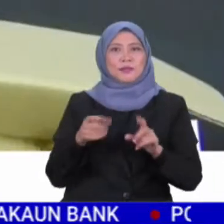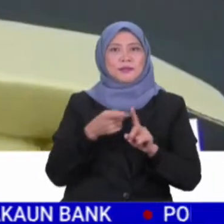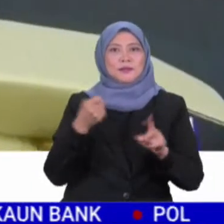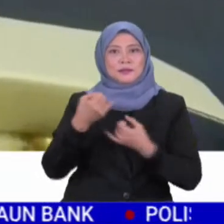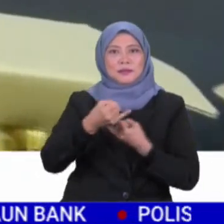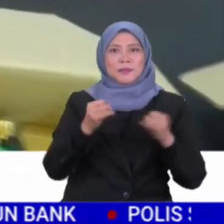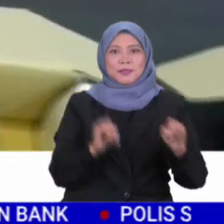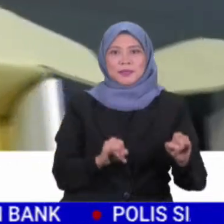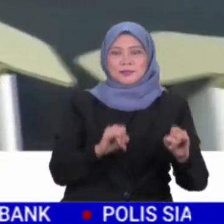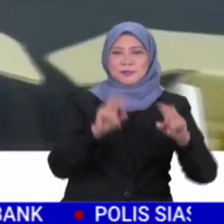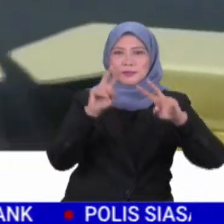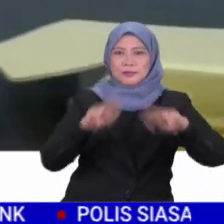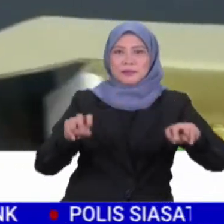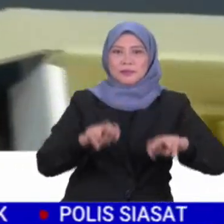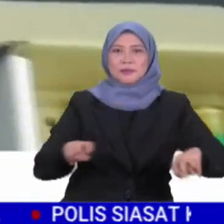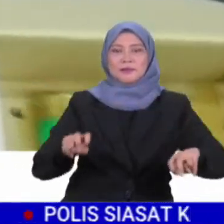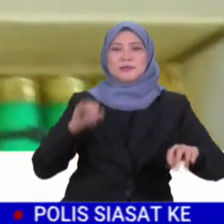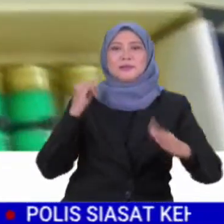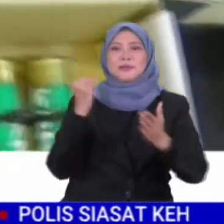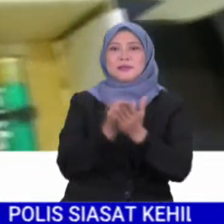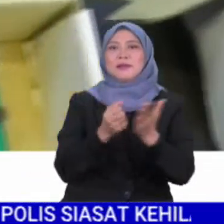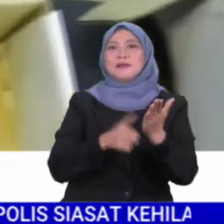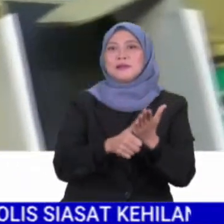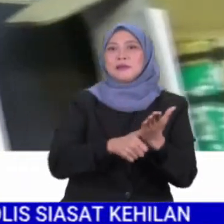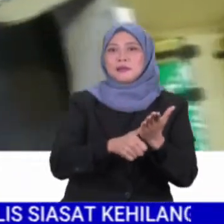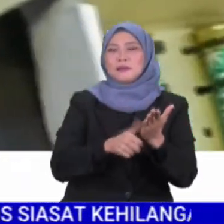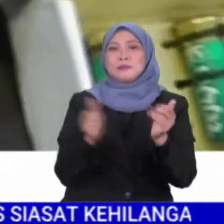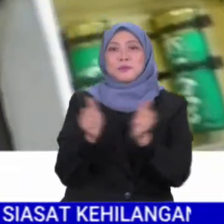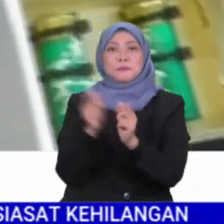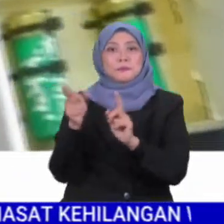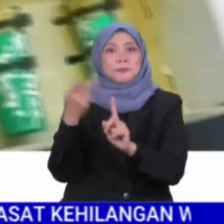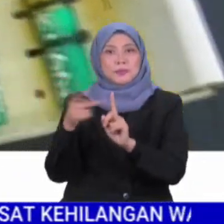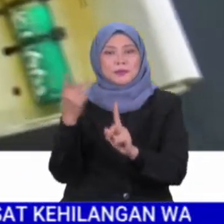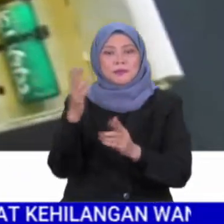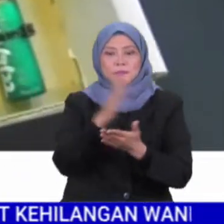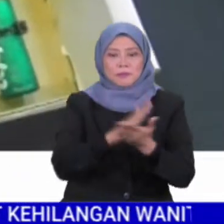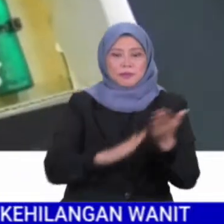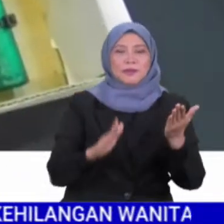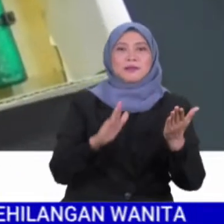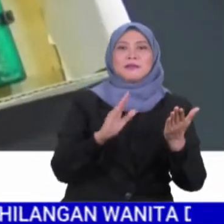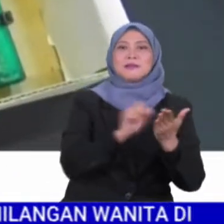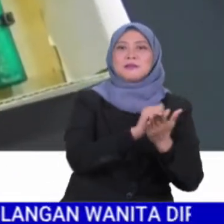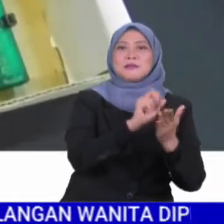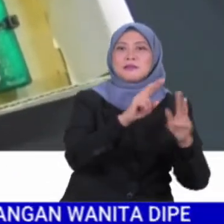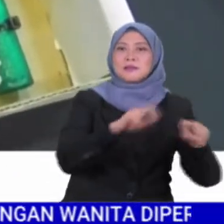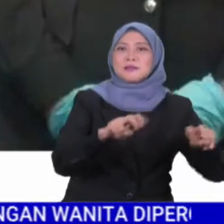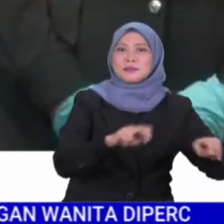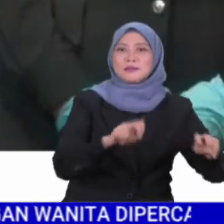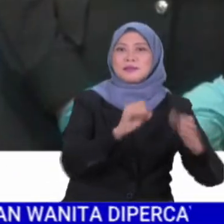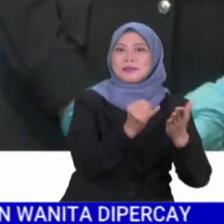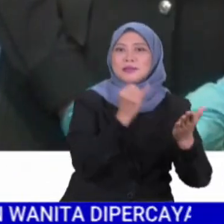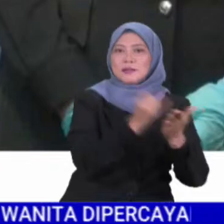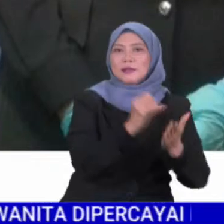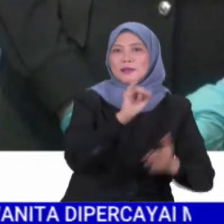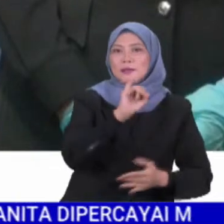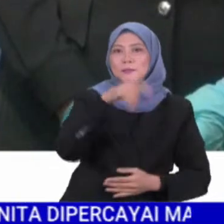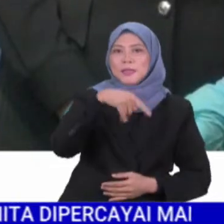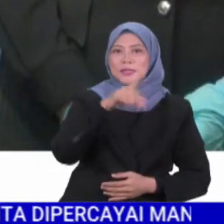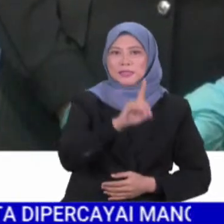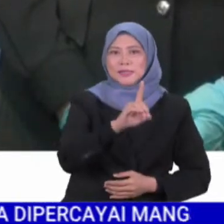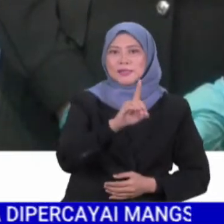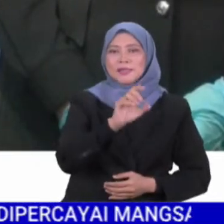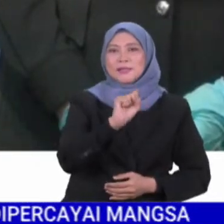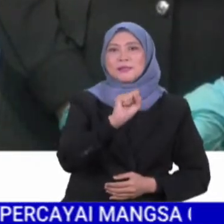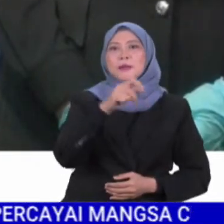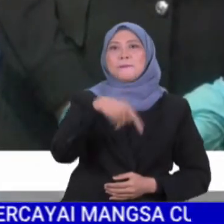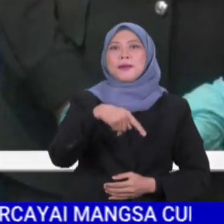Jabatan Siasatan Jenayah Narkotik Pulau Pinang bersama bahagian Siasatan Jenayah Narkotik IPD Seberang